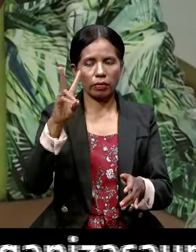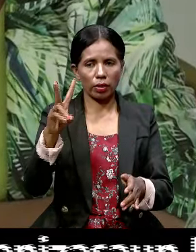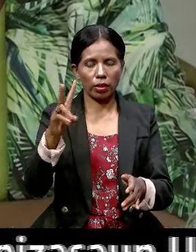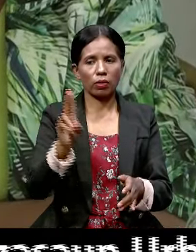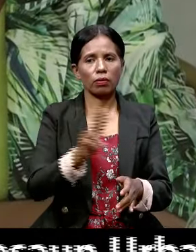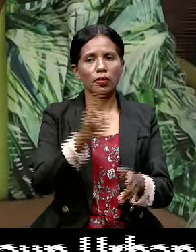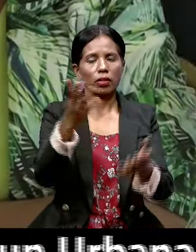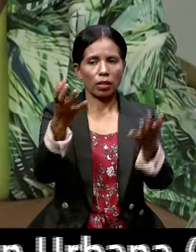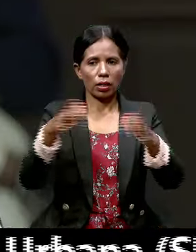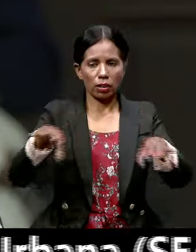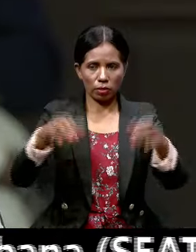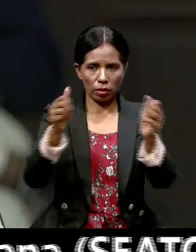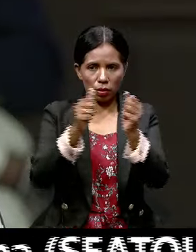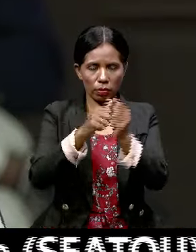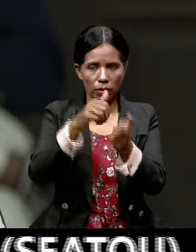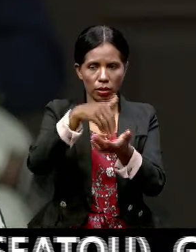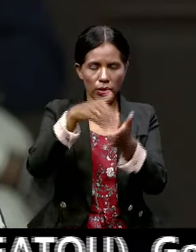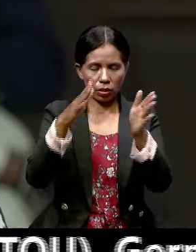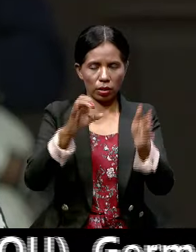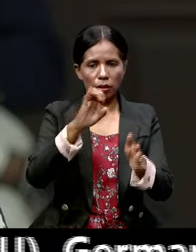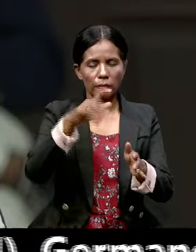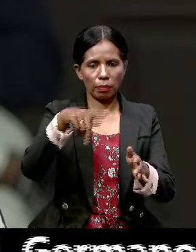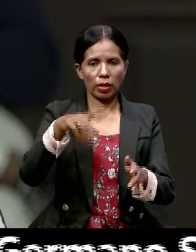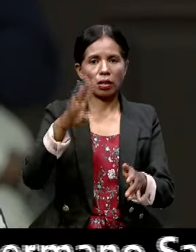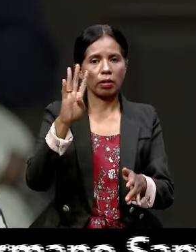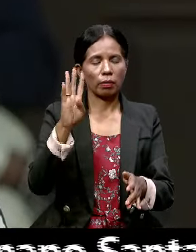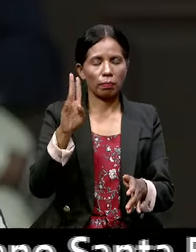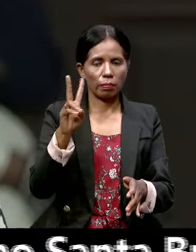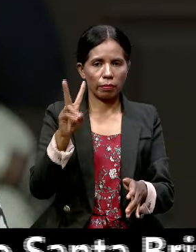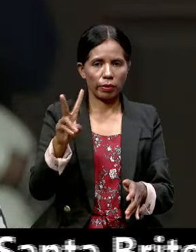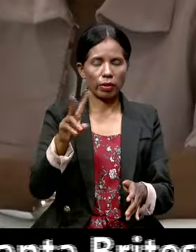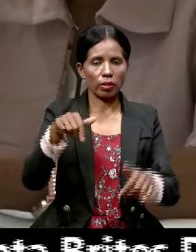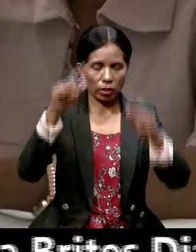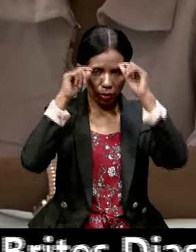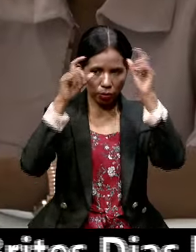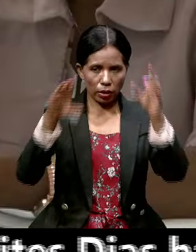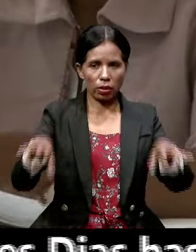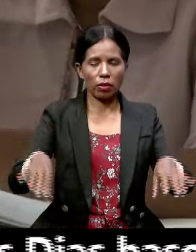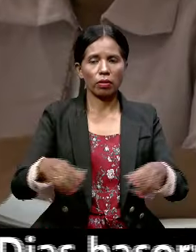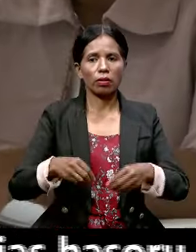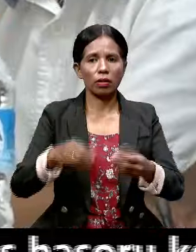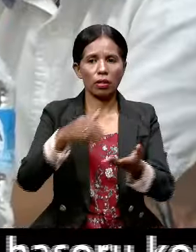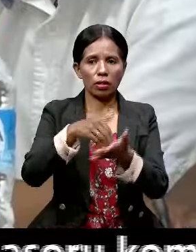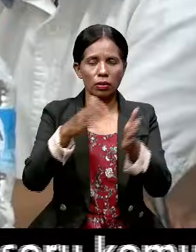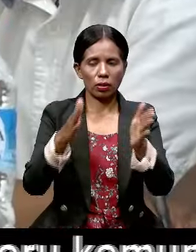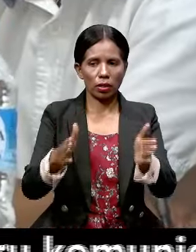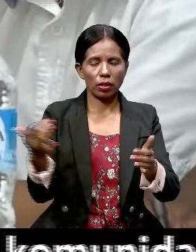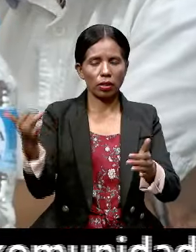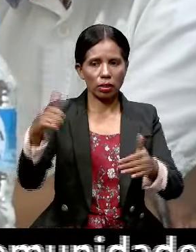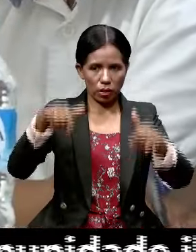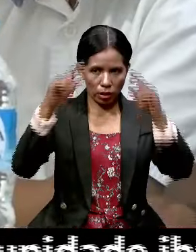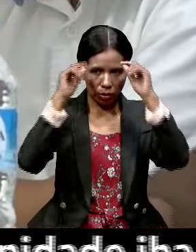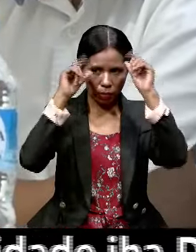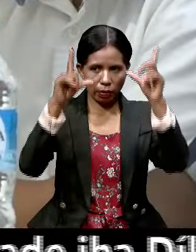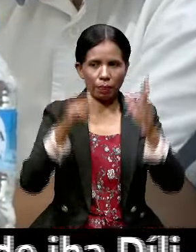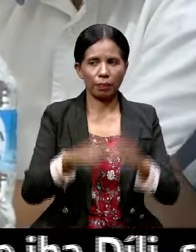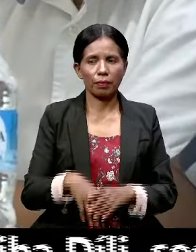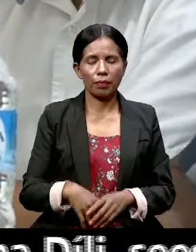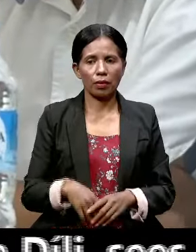carac serviço amuto com alumni IPV e a Timor-Leste, onde a força capacitação alumni Sira e a Timor-Leste.